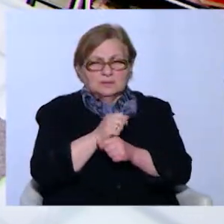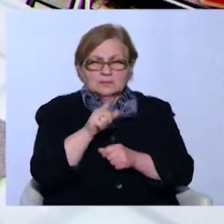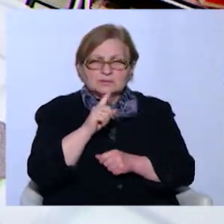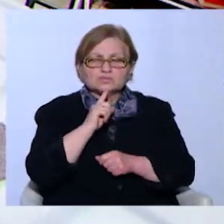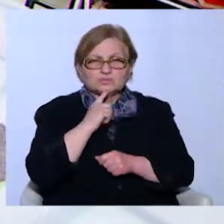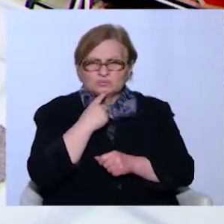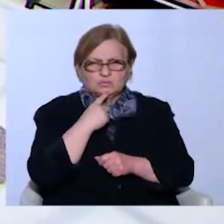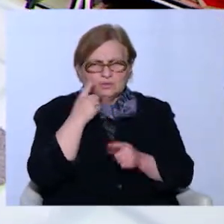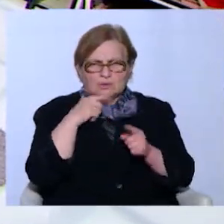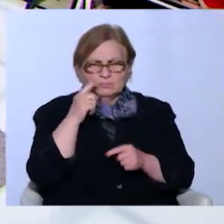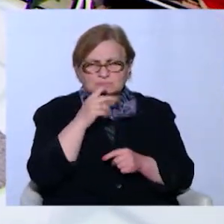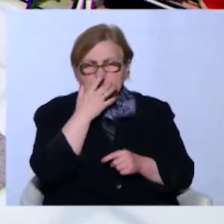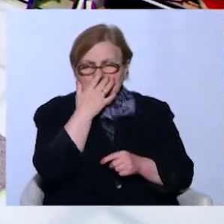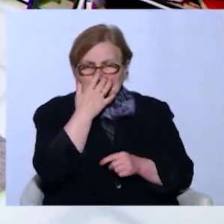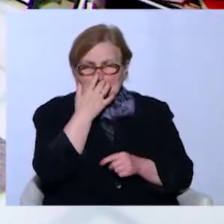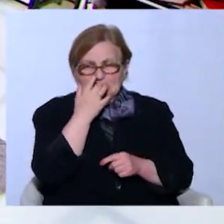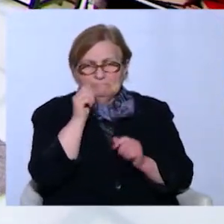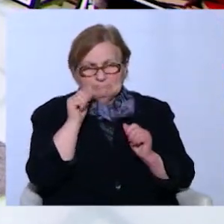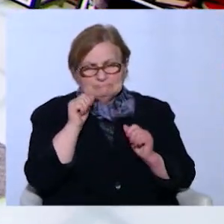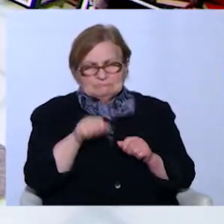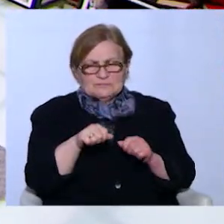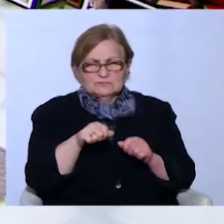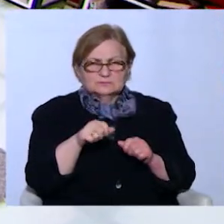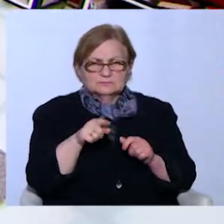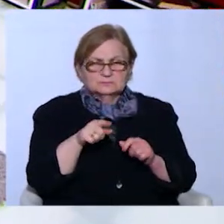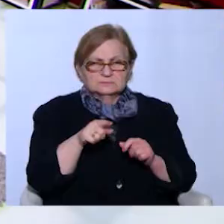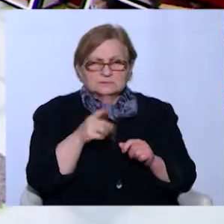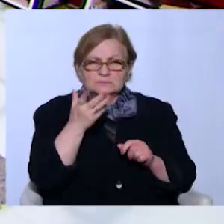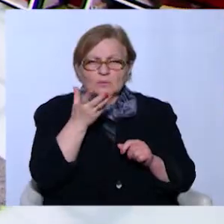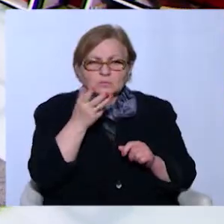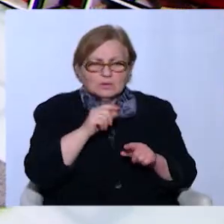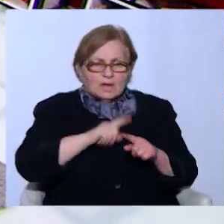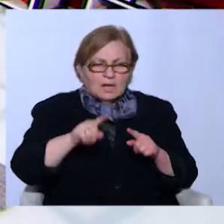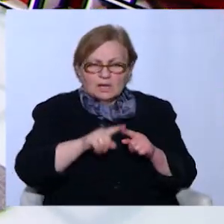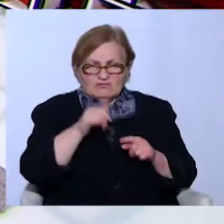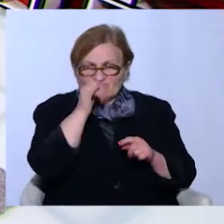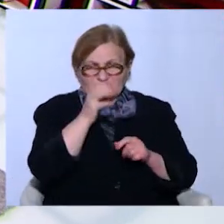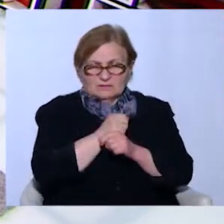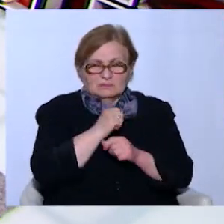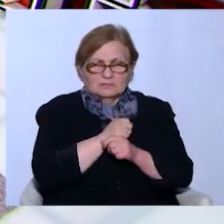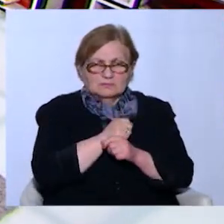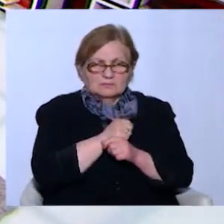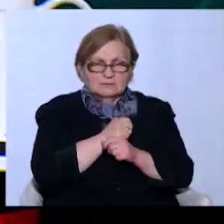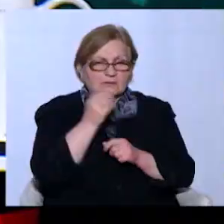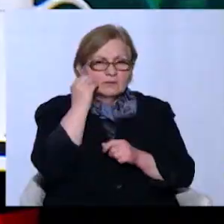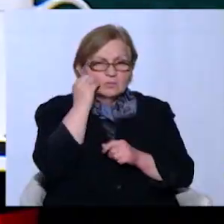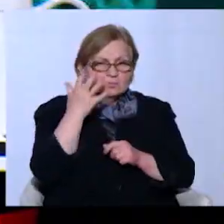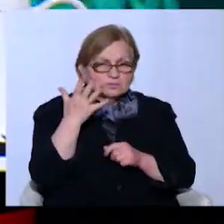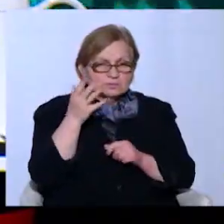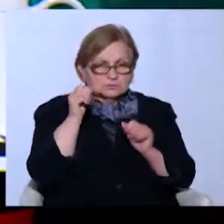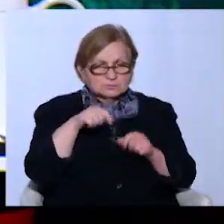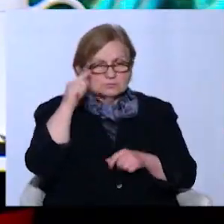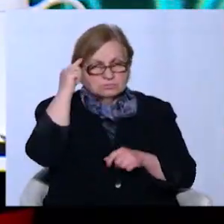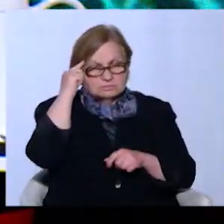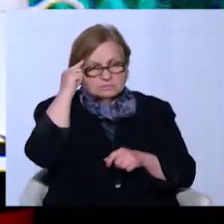რთული ამოცანაა. შეიძლება მოხდეს ისეც, რომ 5 წუთში ვერ ამოხსნათ, შეიძლება 5 დღეშიც ვერ ამოხსნათ,